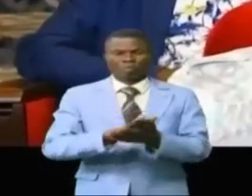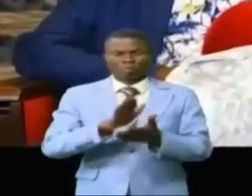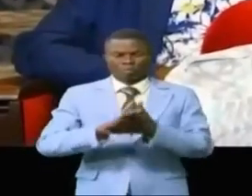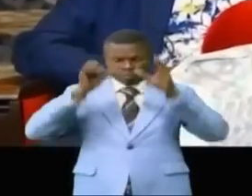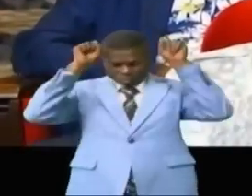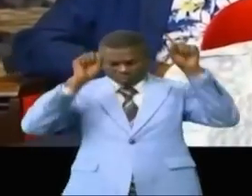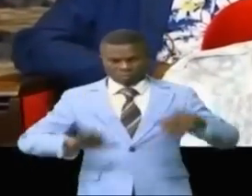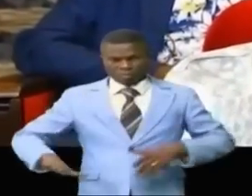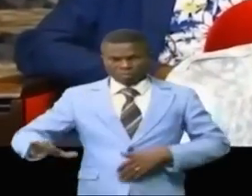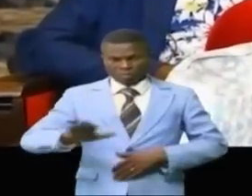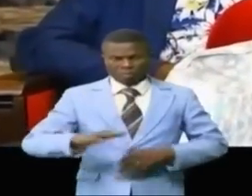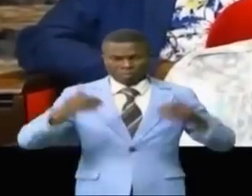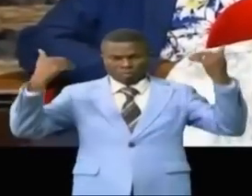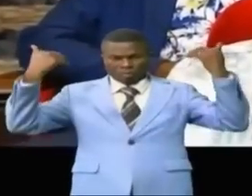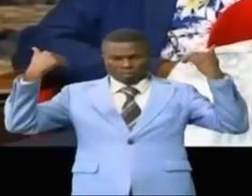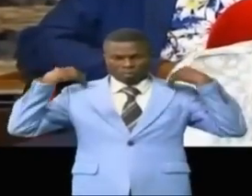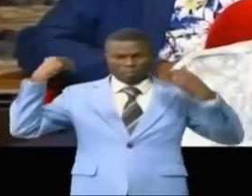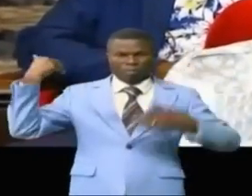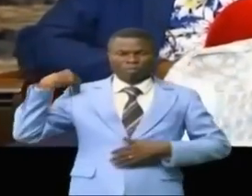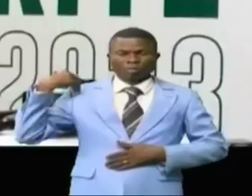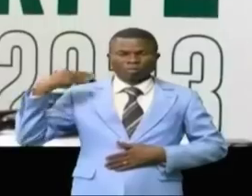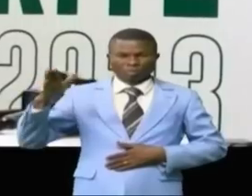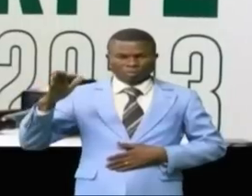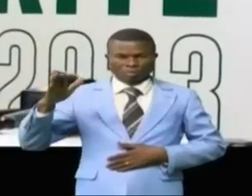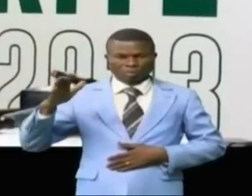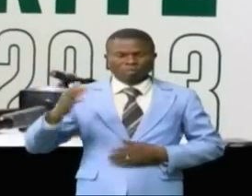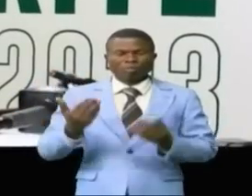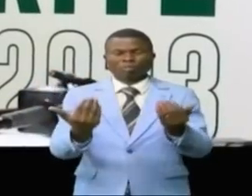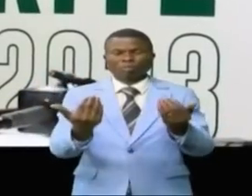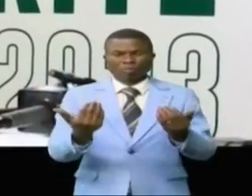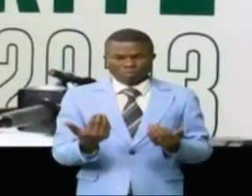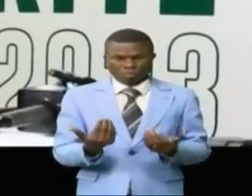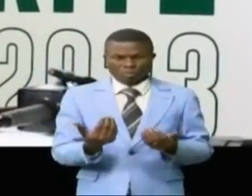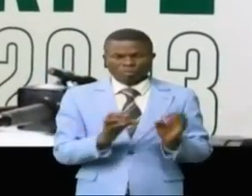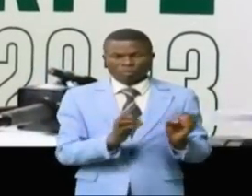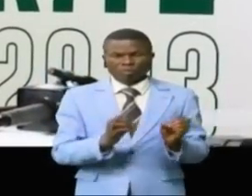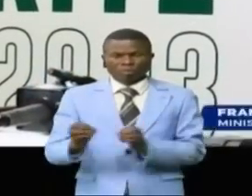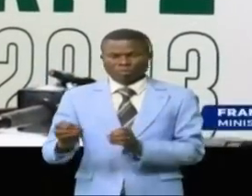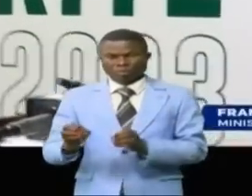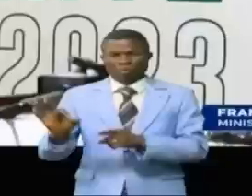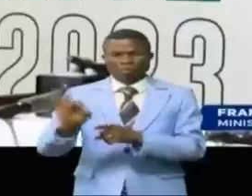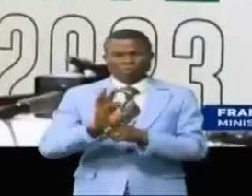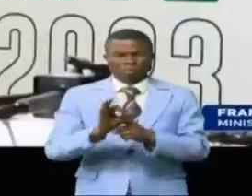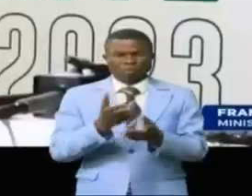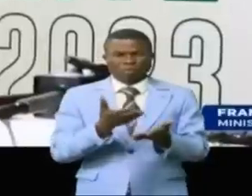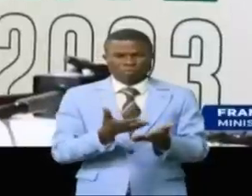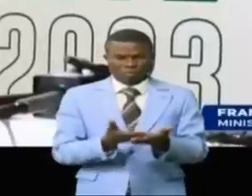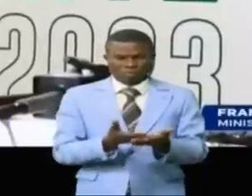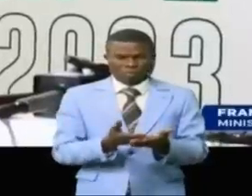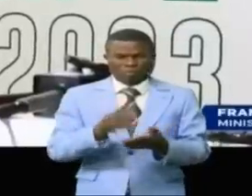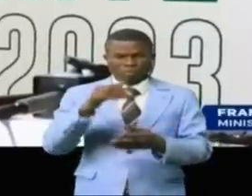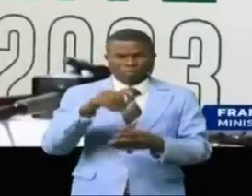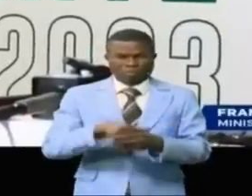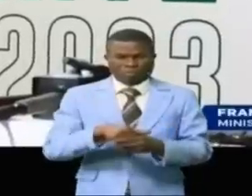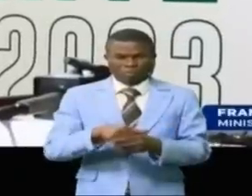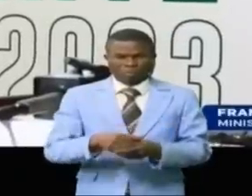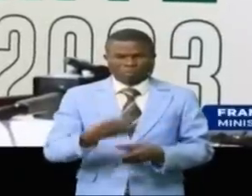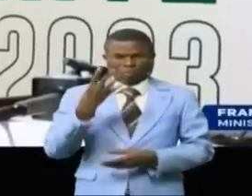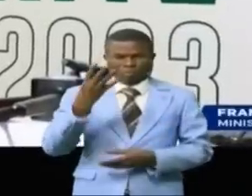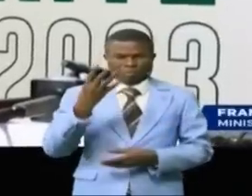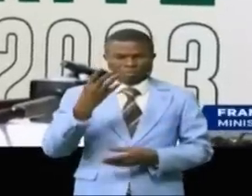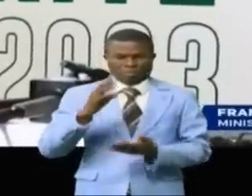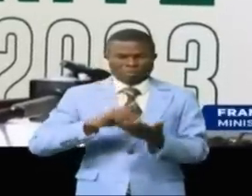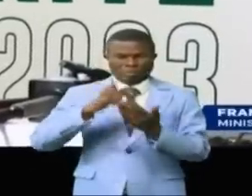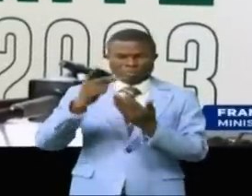République, chef de l'État, qui a bien voulu partager ses assises. À travers les 4 différents